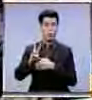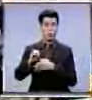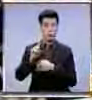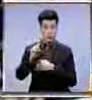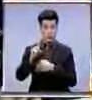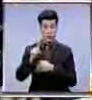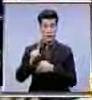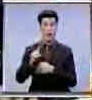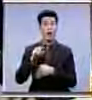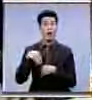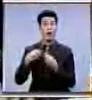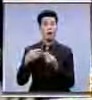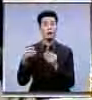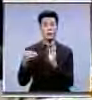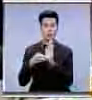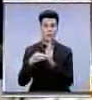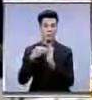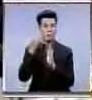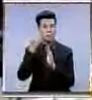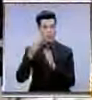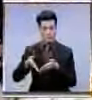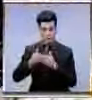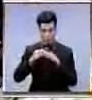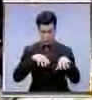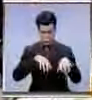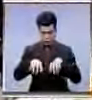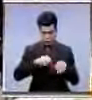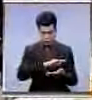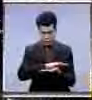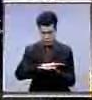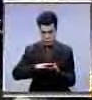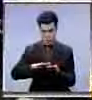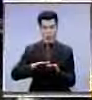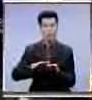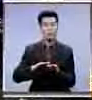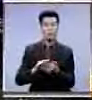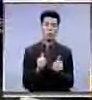งเทพมหานครมีบ้านเรือนที่เป็นระเบียบมีสภาพแวดล้อมและคุณภาพชีวิตที่ดีครับ